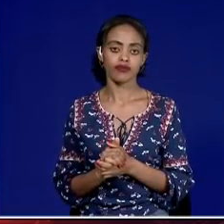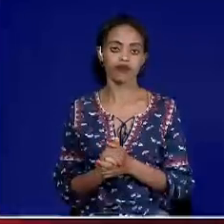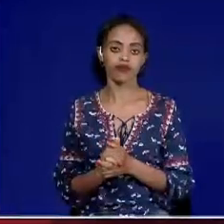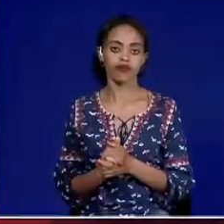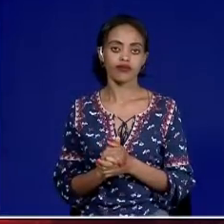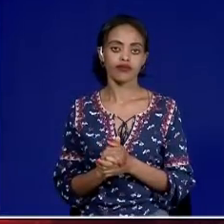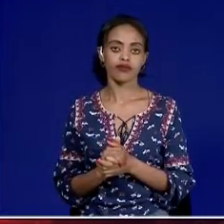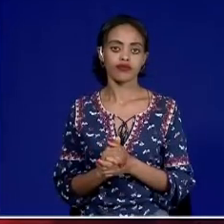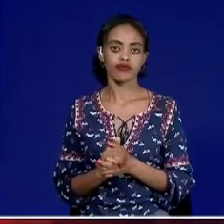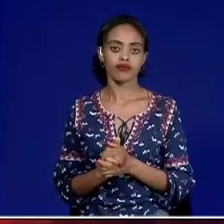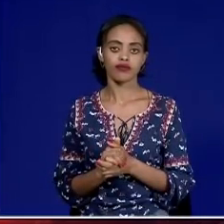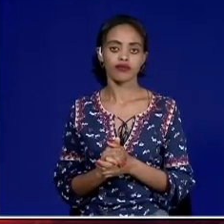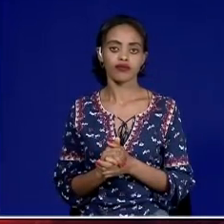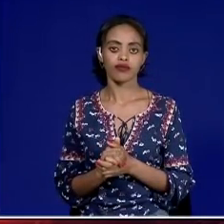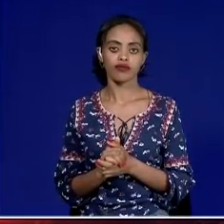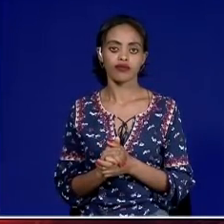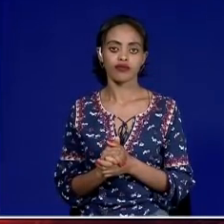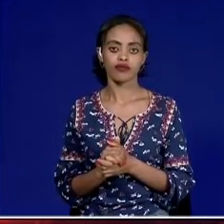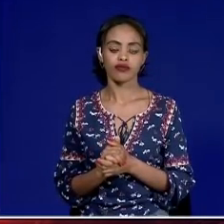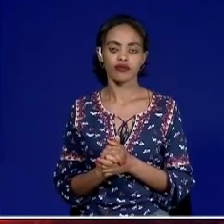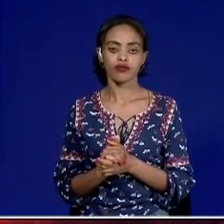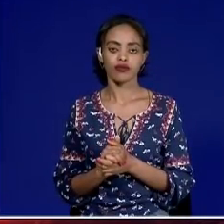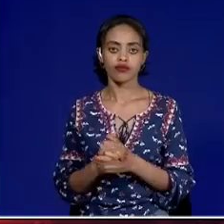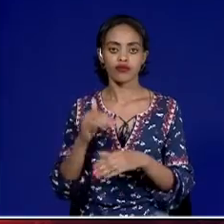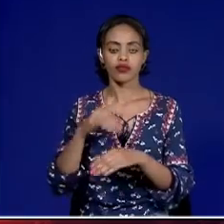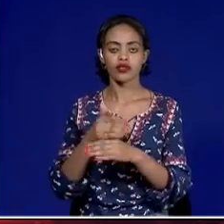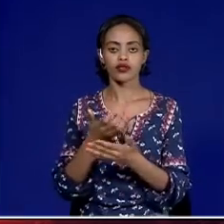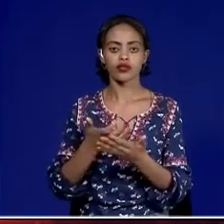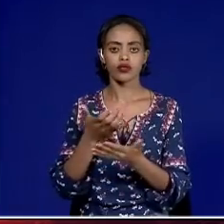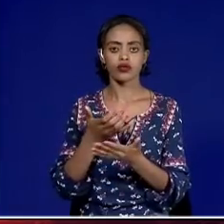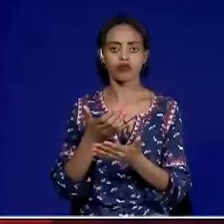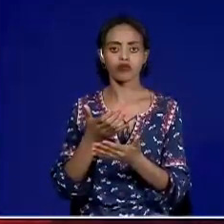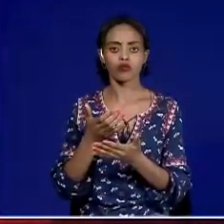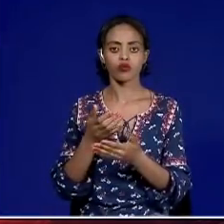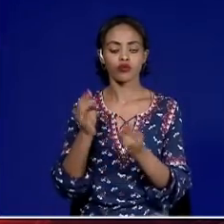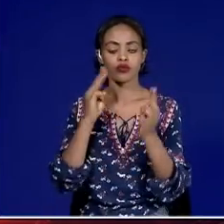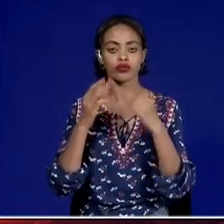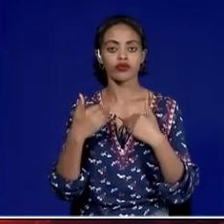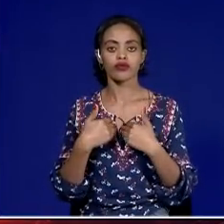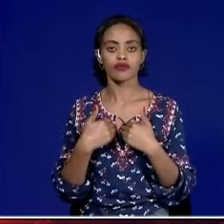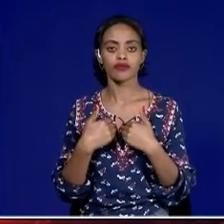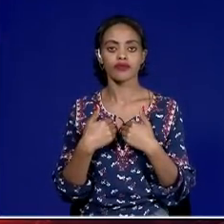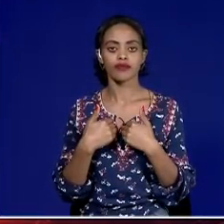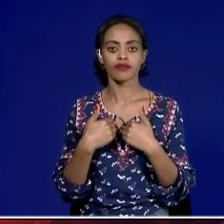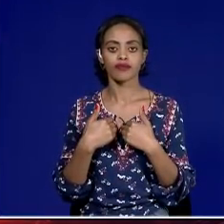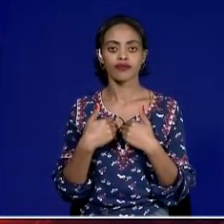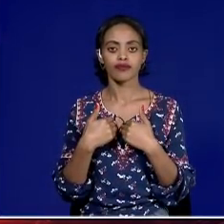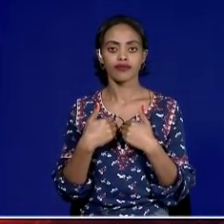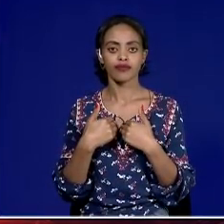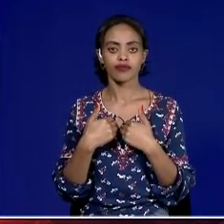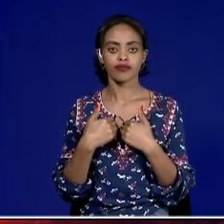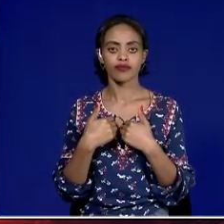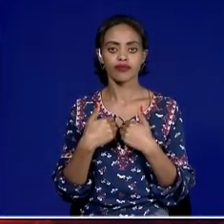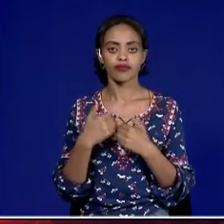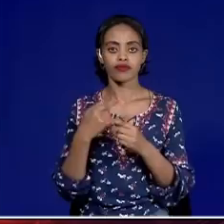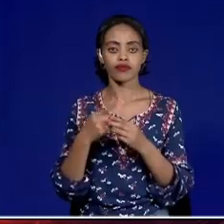ሕማም እዚኦም ብምህላው ተወሳኺ ፀገም ኣብ ኢኮኖምያዊ ኣብ ማሕበራዊ ፀገም ዘጋጠሞም ኣባላት ኣለውና